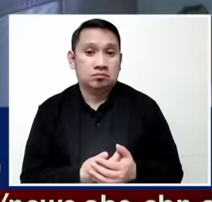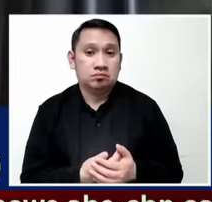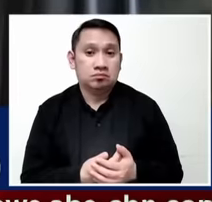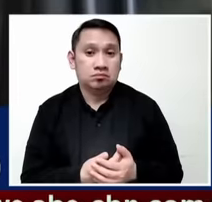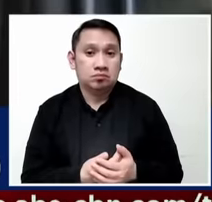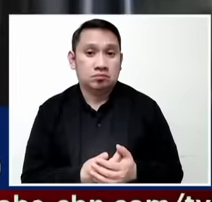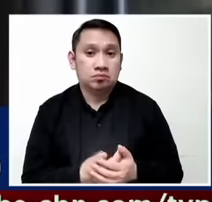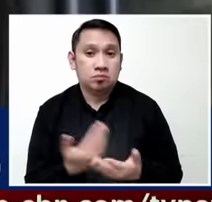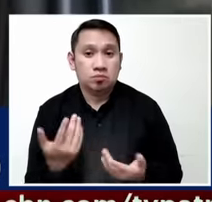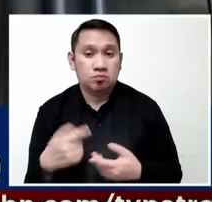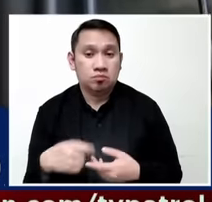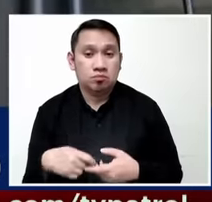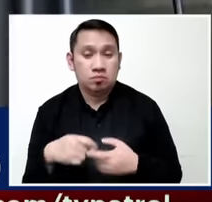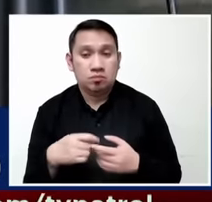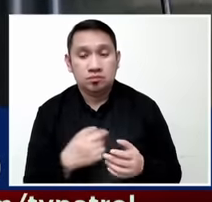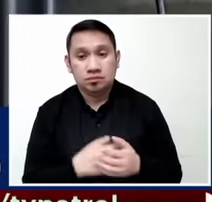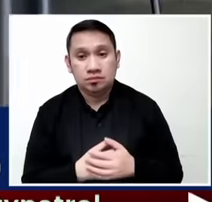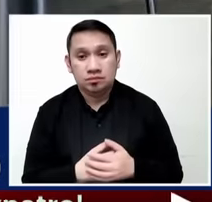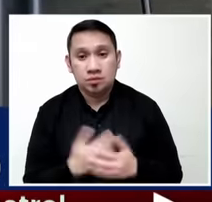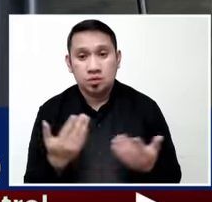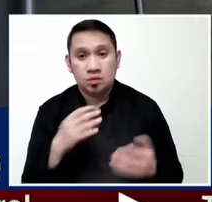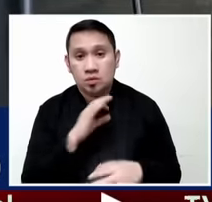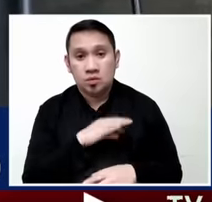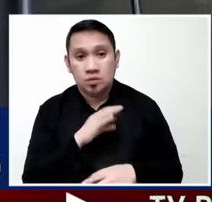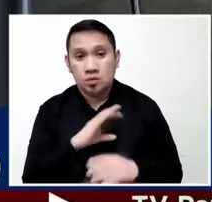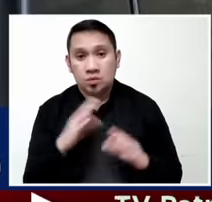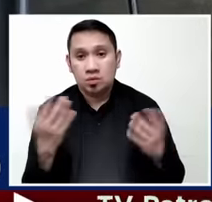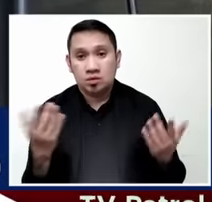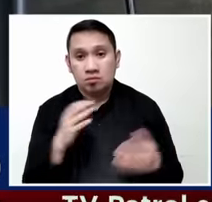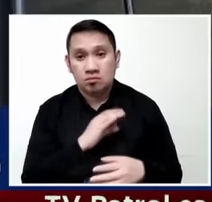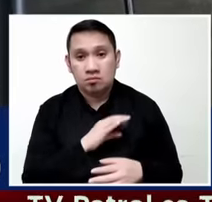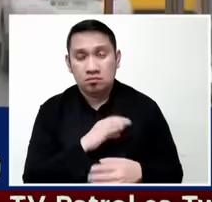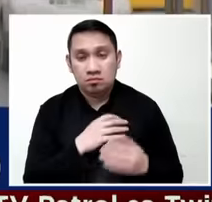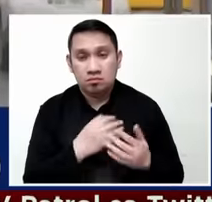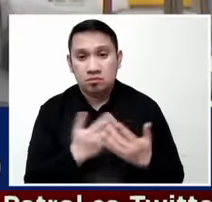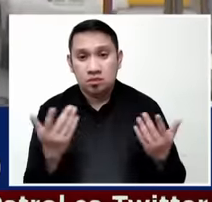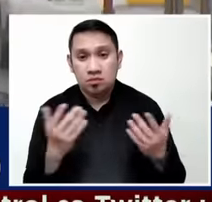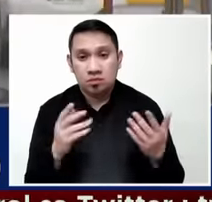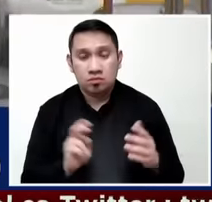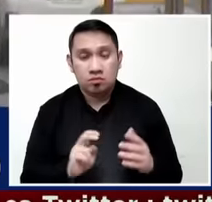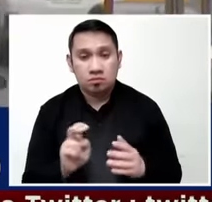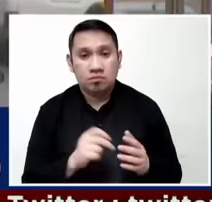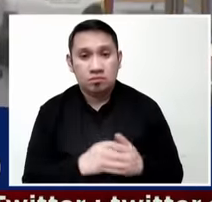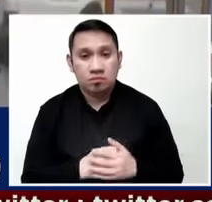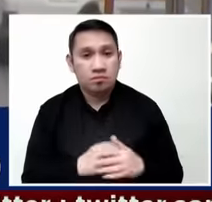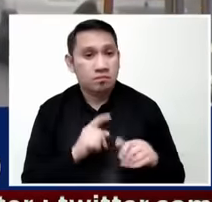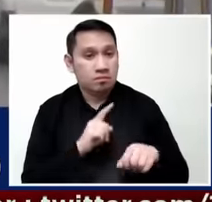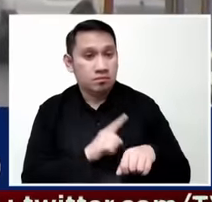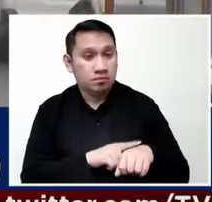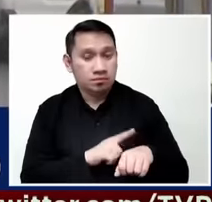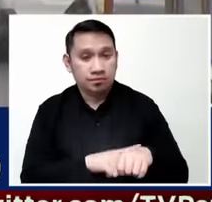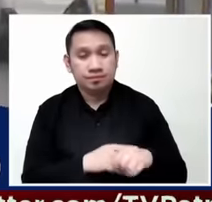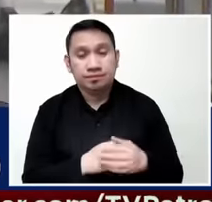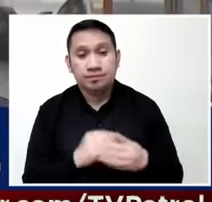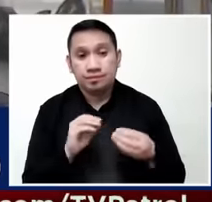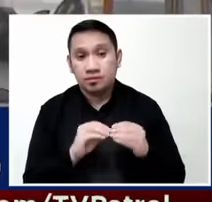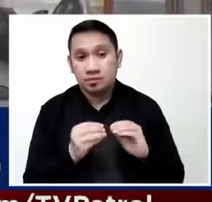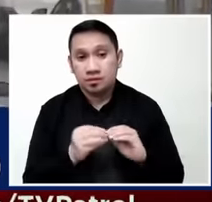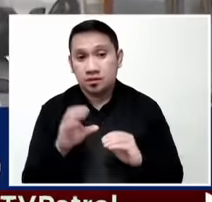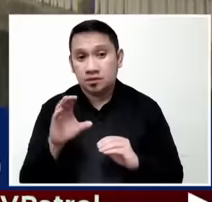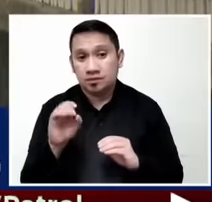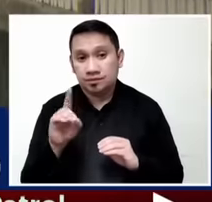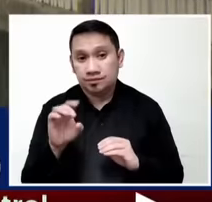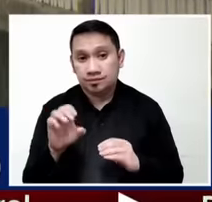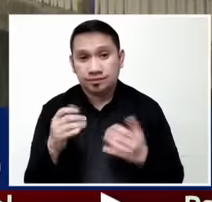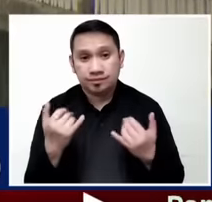matitinga ka. Imbis na kumita ka, hindi ka makikita kasi hindi ka makakabiyahe. Ang oras ng ipinatutupad ng number coding scheme kasi sa